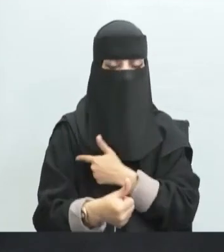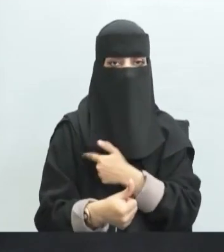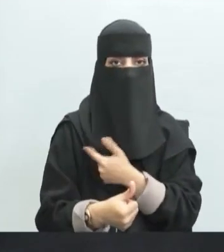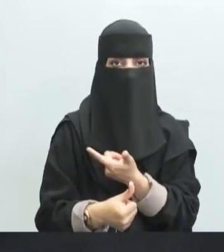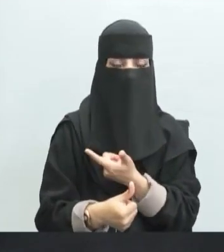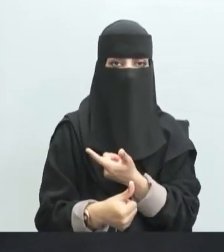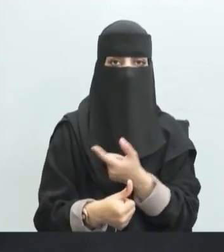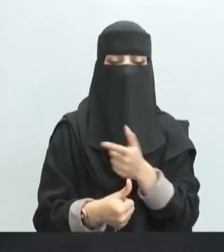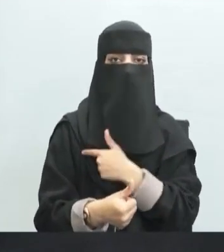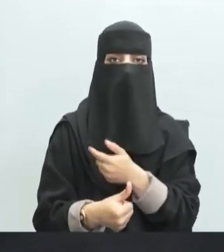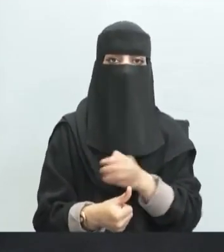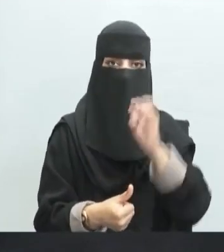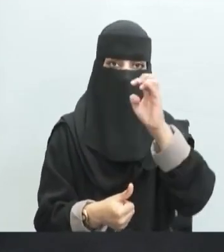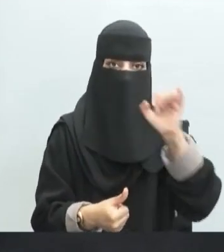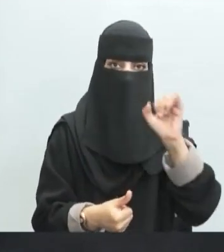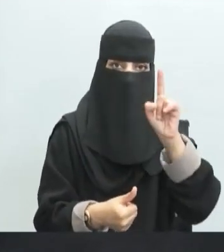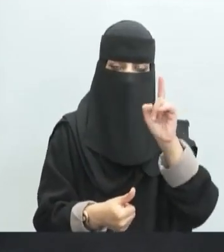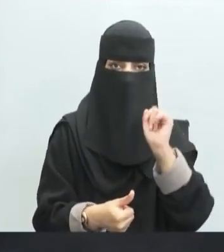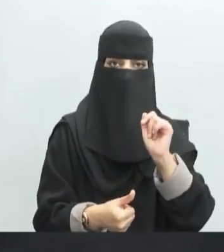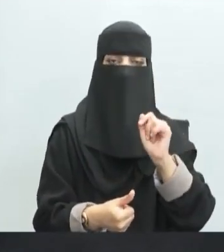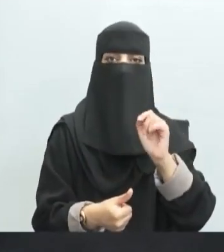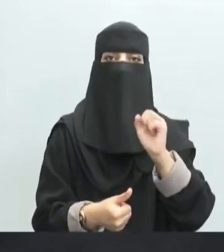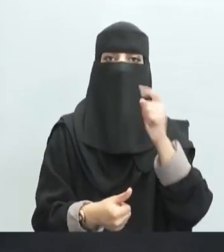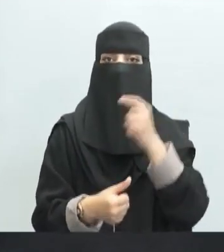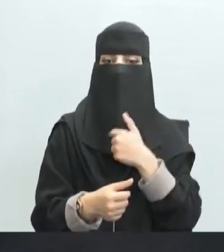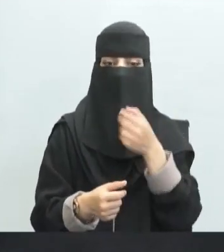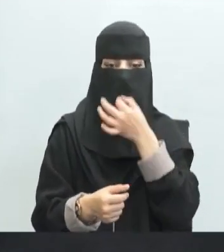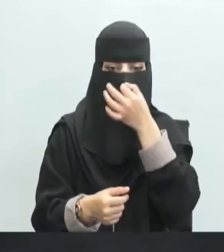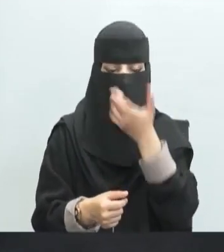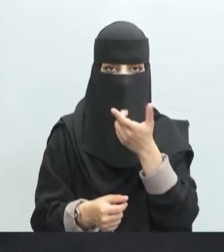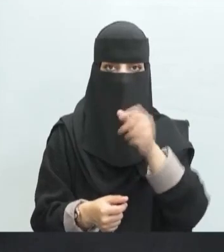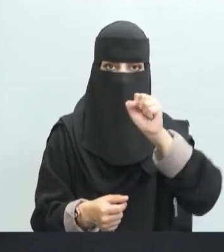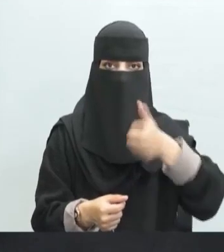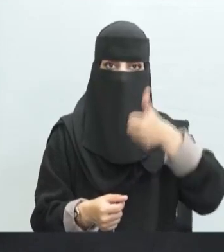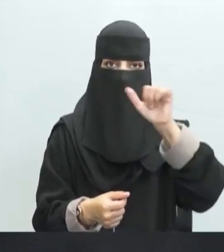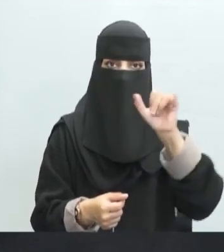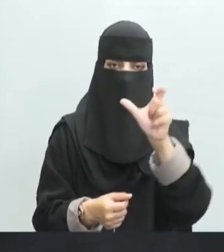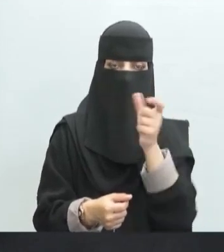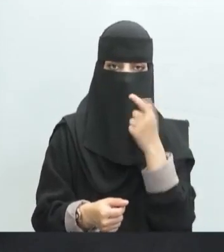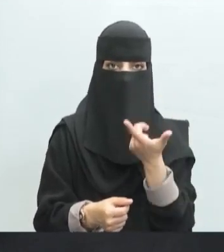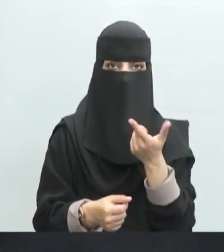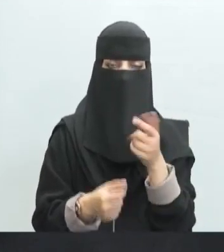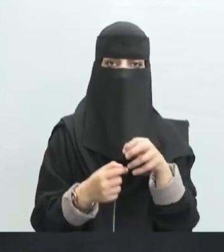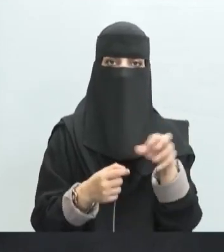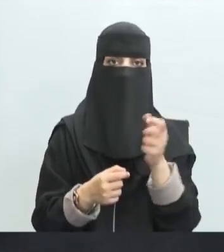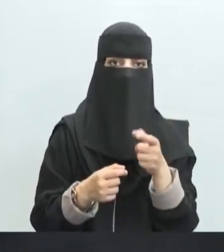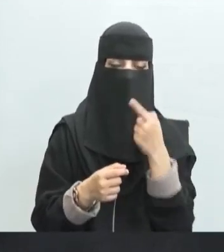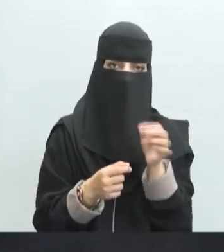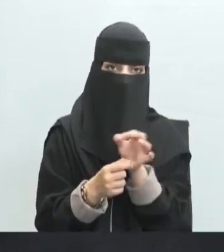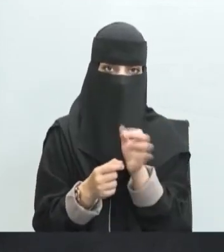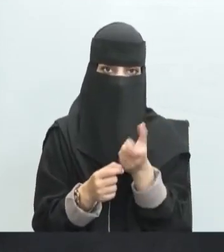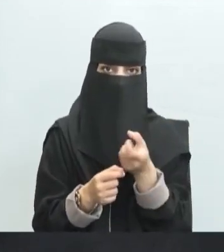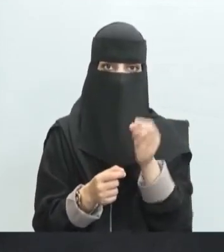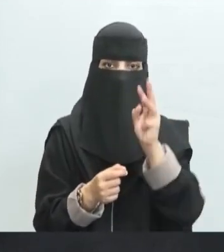جيب الزاويه ويرمز لها بالرمز ساين يرمز لها بالرمز ساين وهي جيب الثيتا تسمى